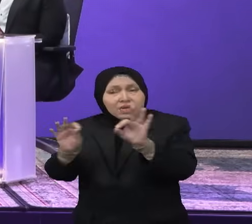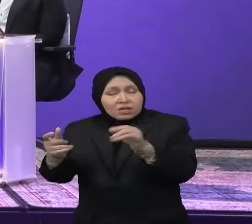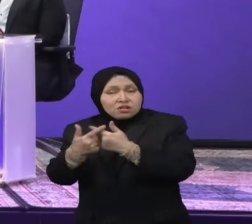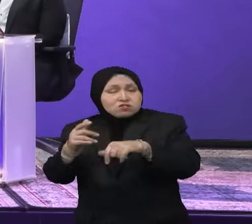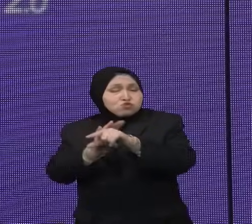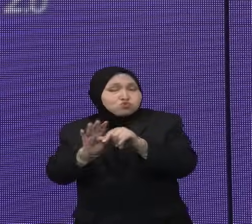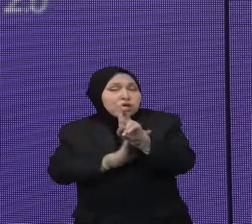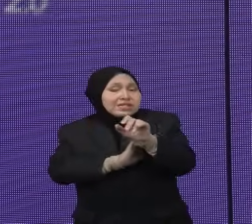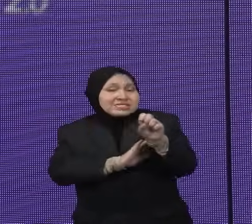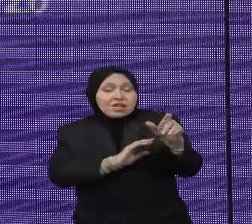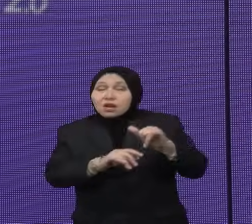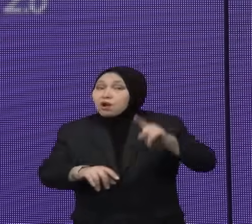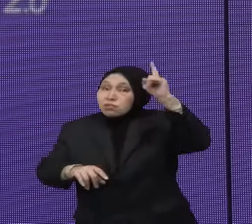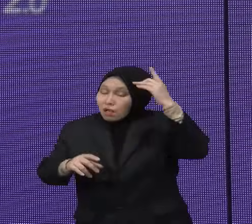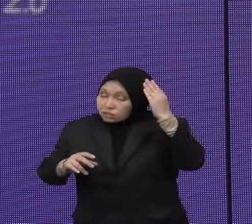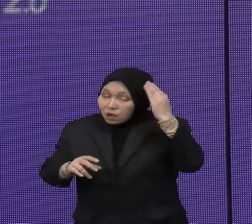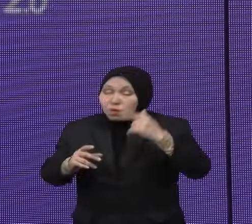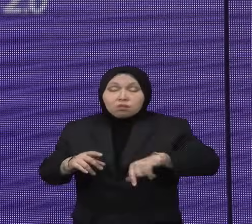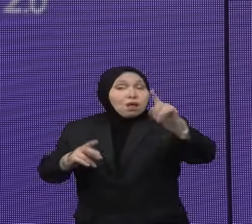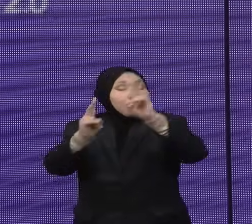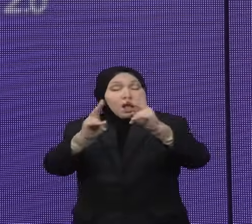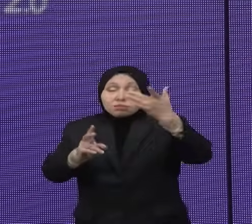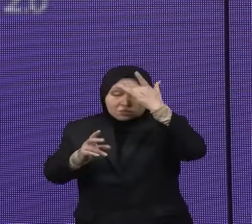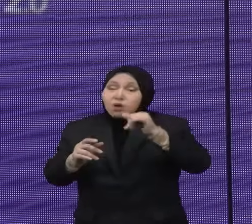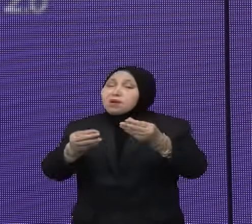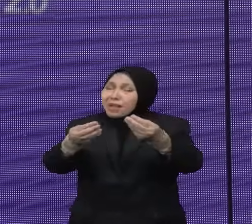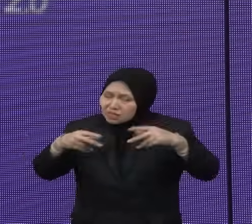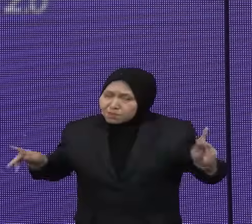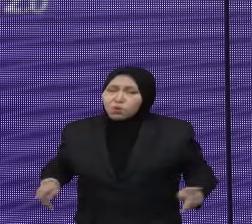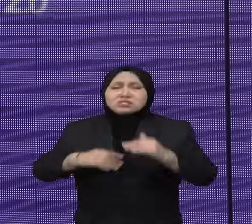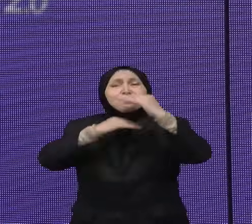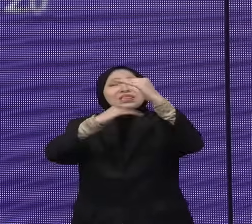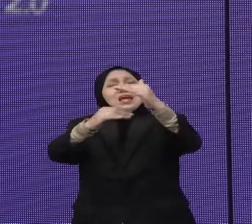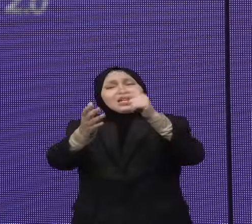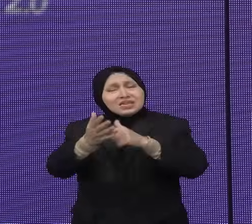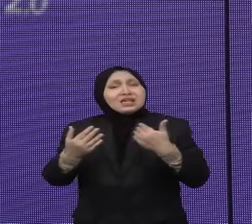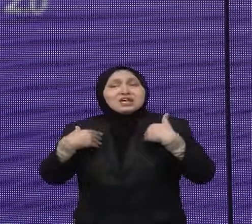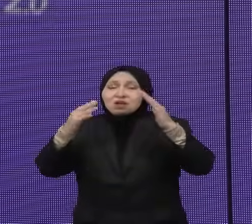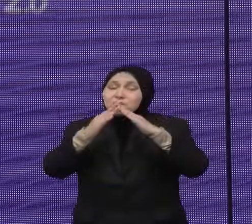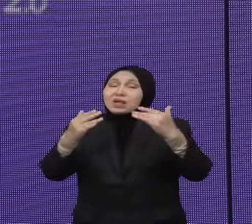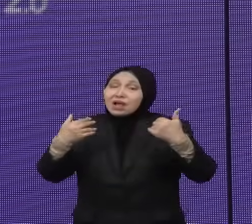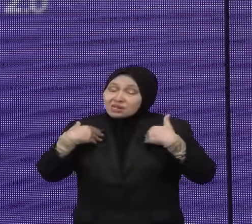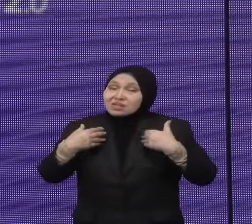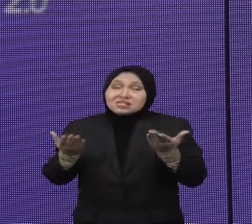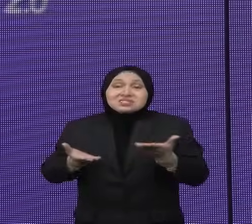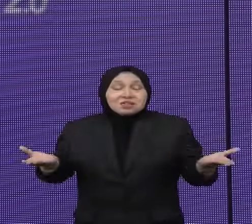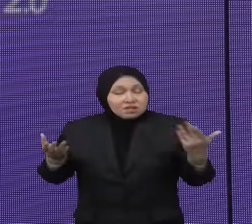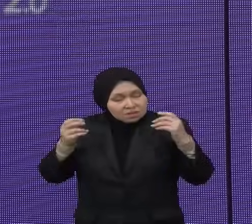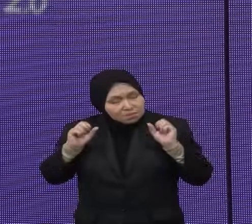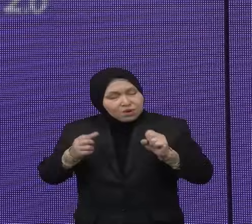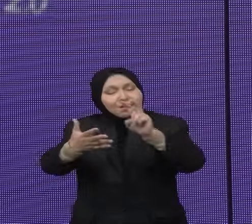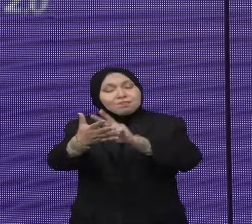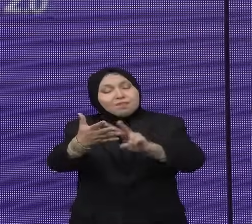An-Nisa. Allah tahu. Dan Allah Maha bijaksana, Allah bagi peluang lagi, Ustaz. Sampai tahap ini, tuan-tuan yang berada di rumah, yang berada di studio, kita boleh lagi